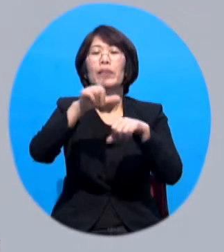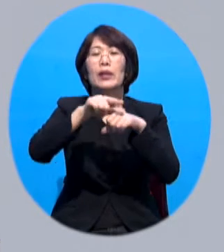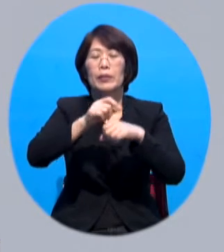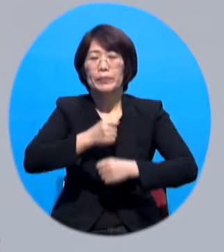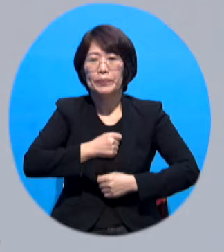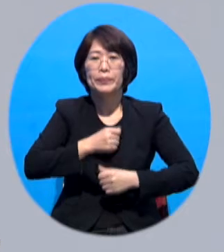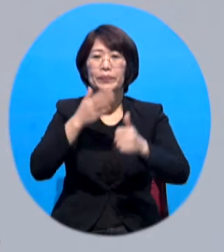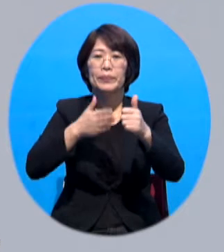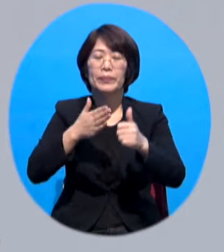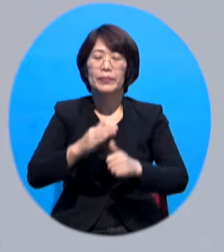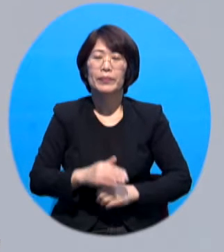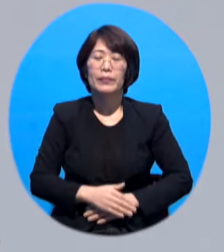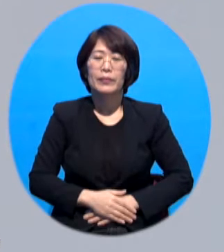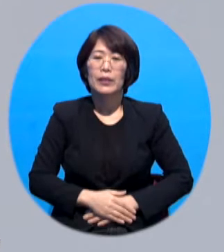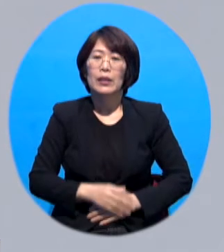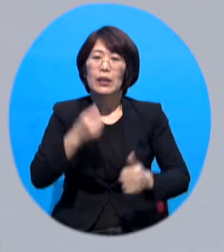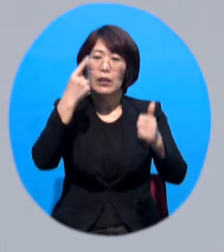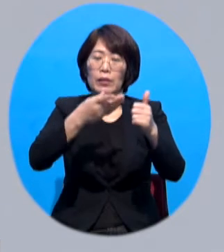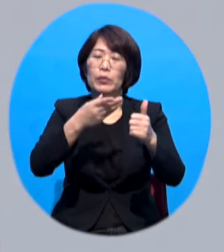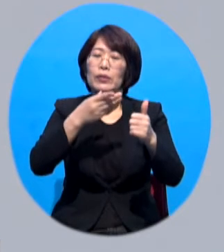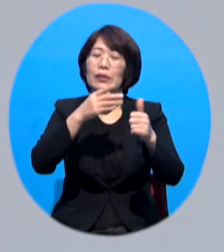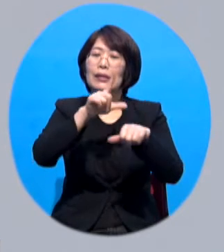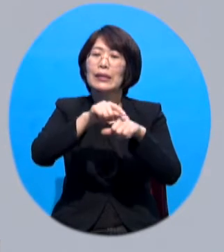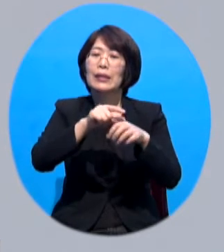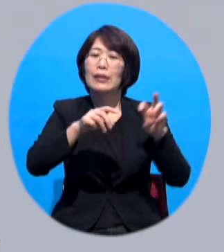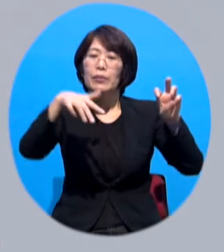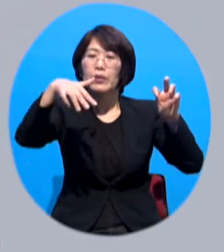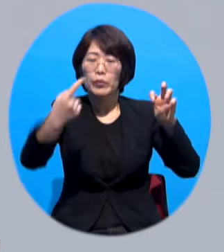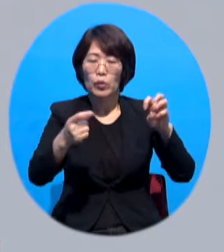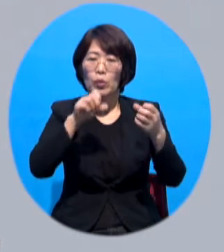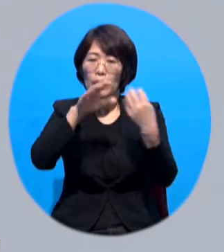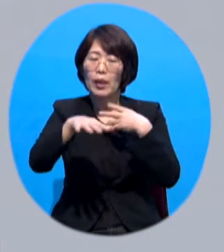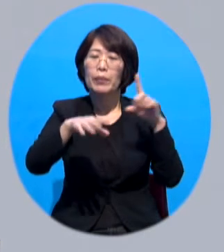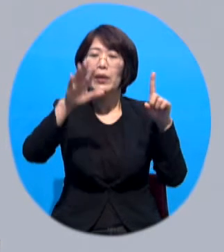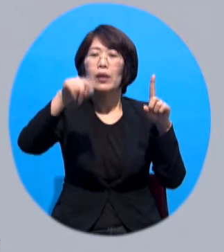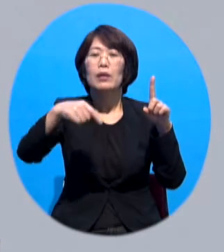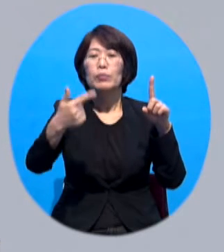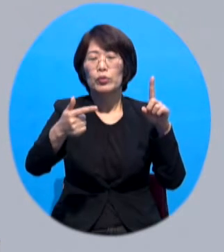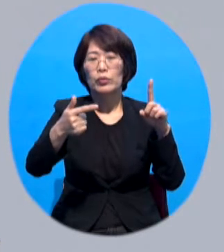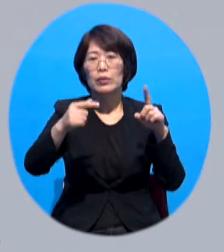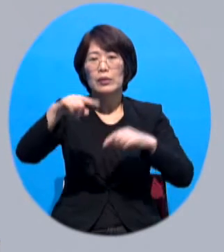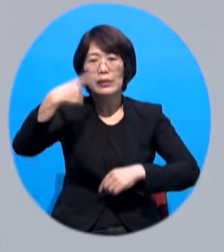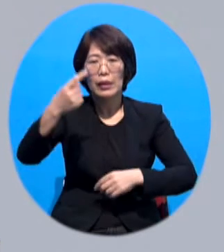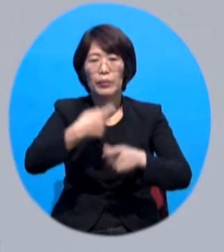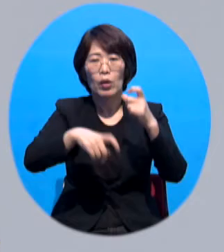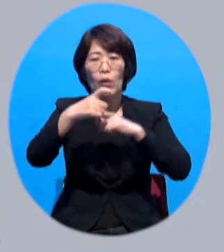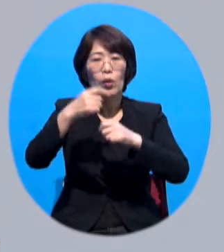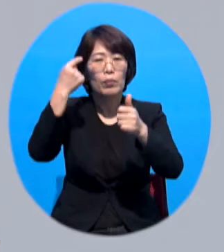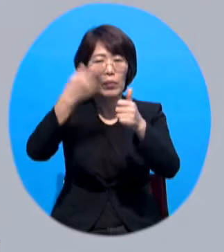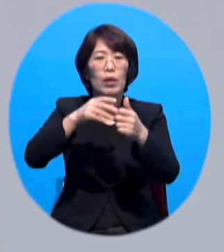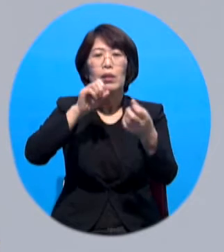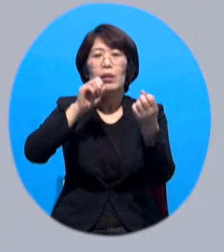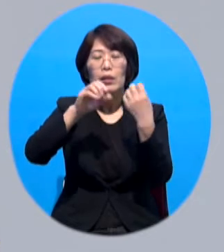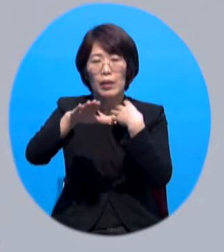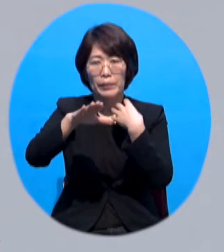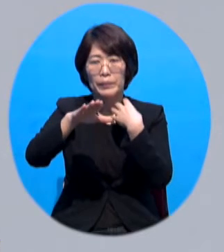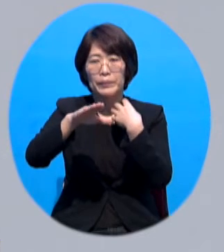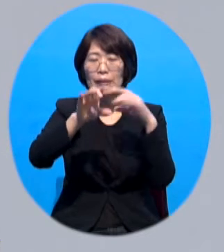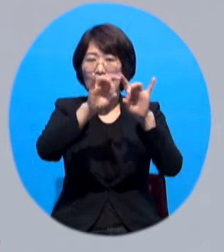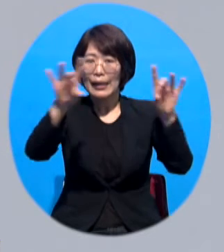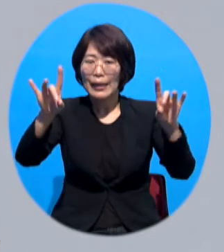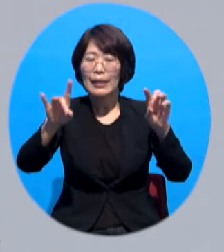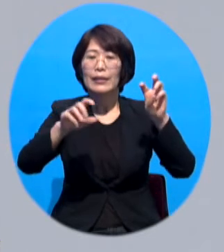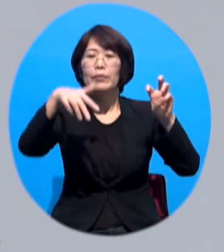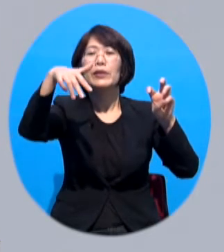지켜주시기 바랍니다 질문 시간은 30초 답변 시간은 1분 이고요 이어지는 보충 질문과 보충 답변 시간은 각각